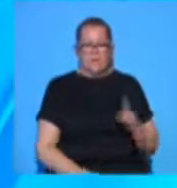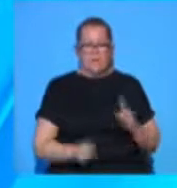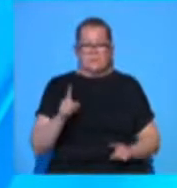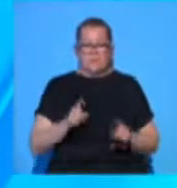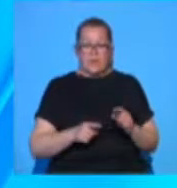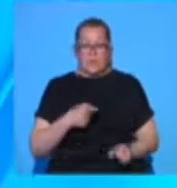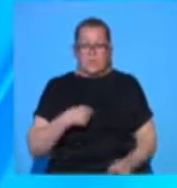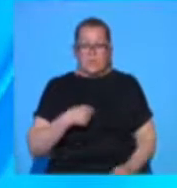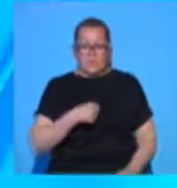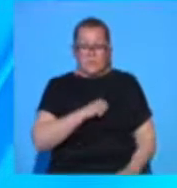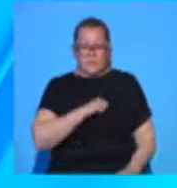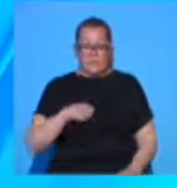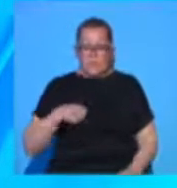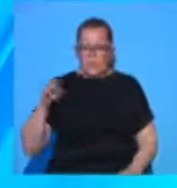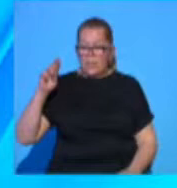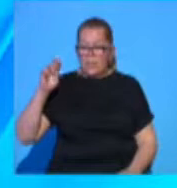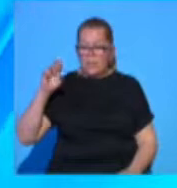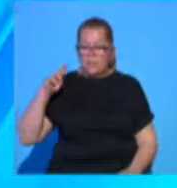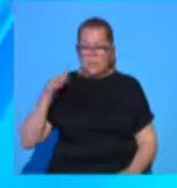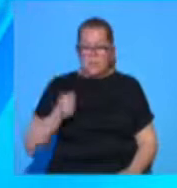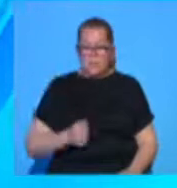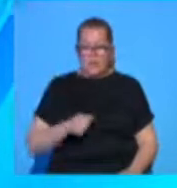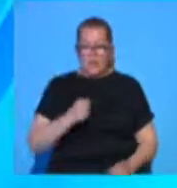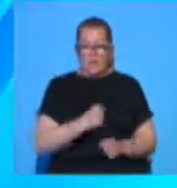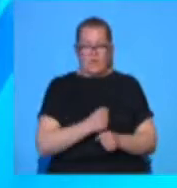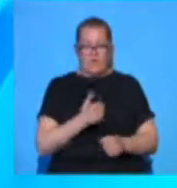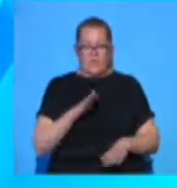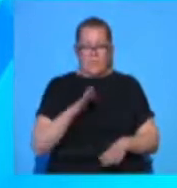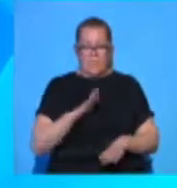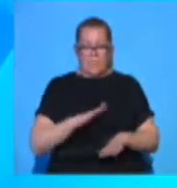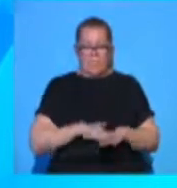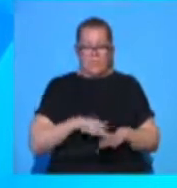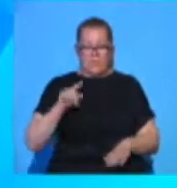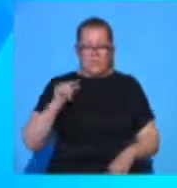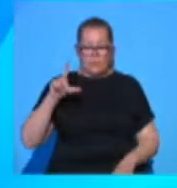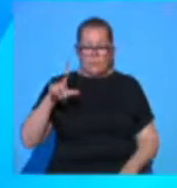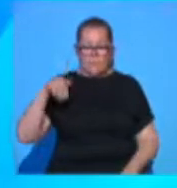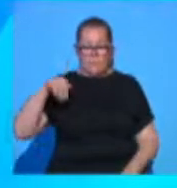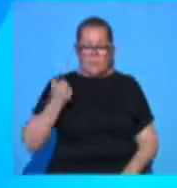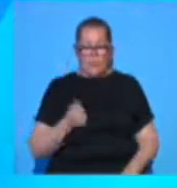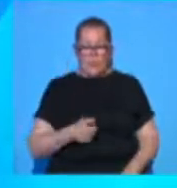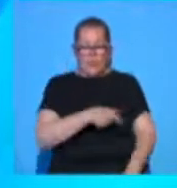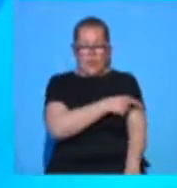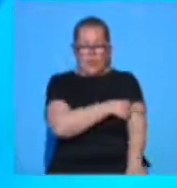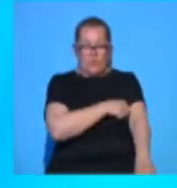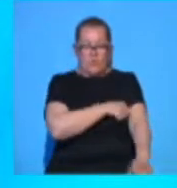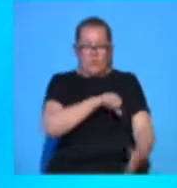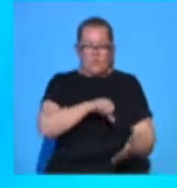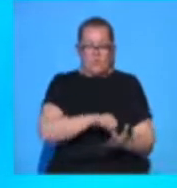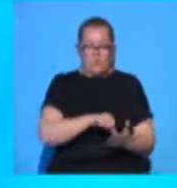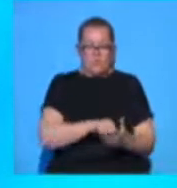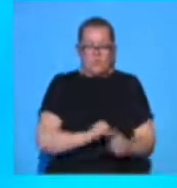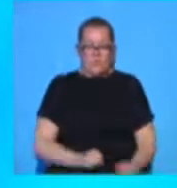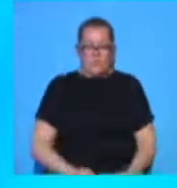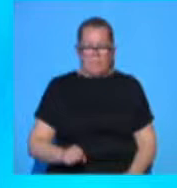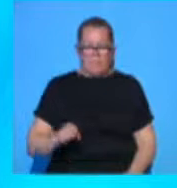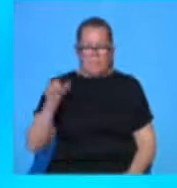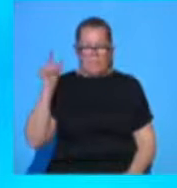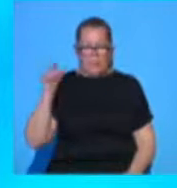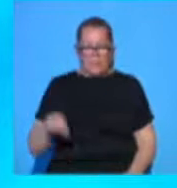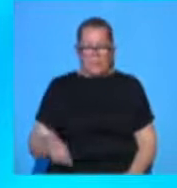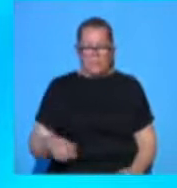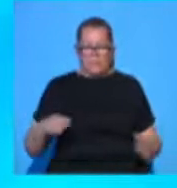Dacă nu ați reușit să vă autorecenzați, o puteți face până pe 27 mai. Comisia Centrală a Recensământului Populației